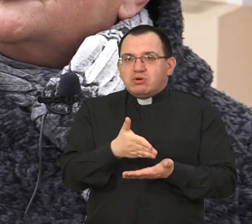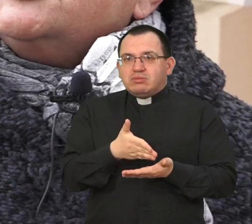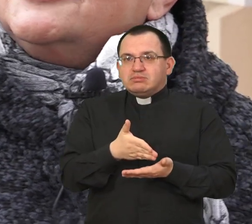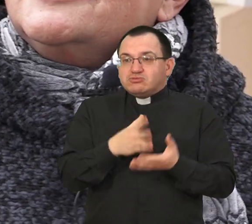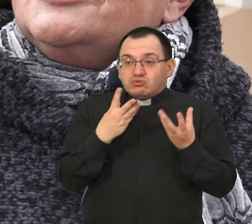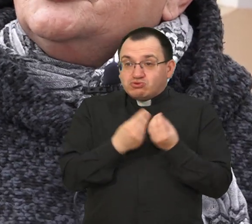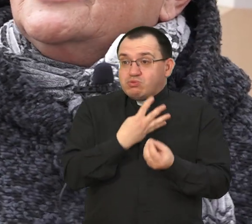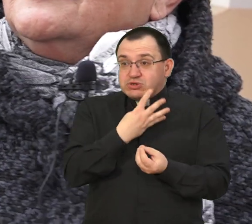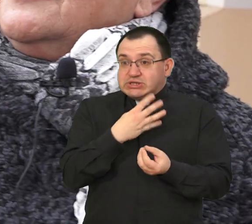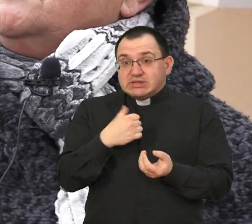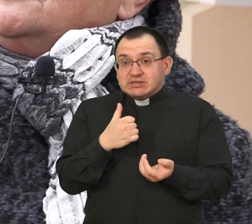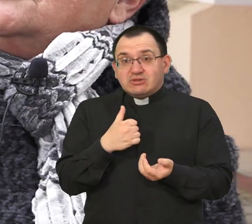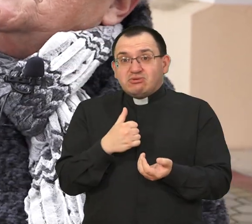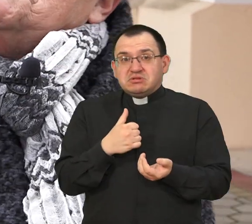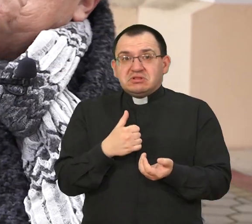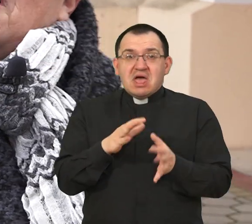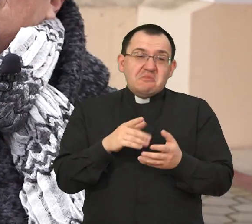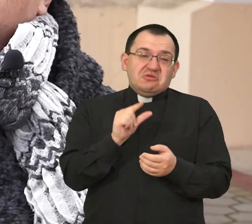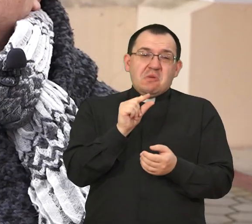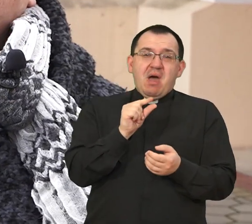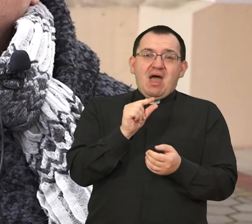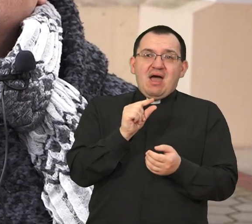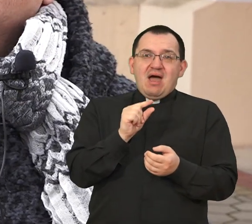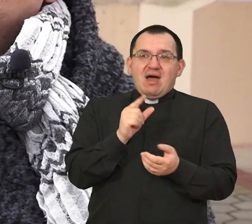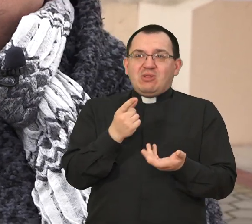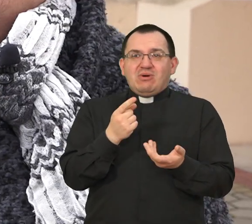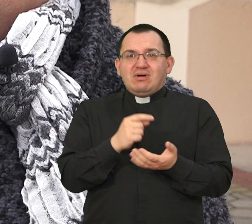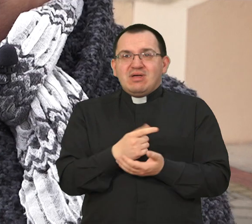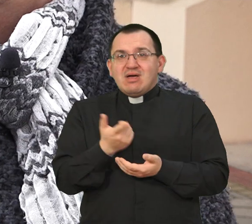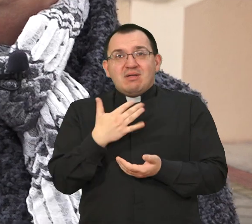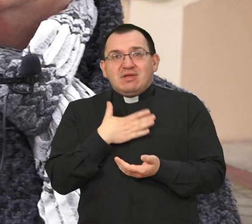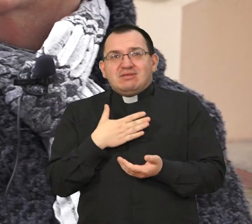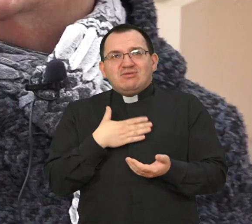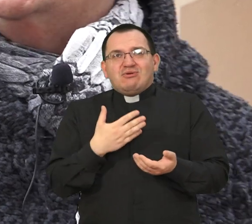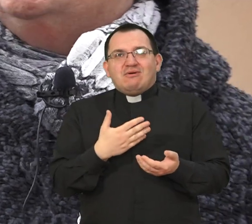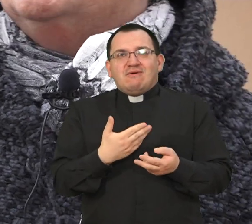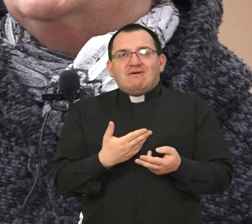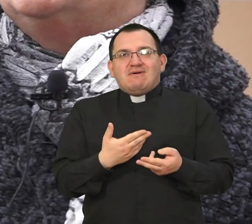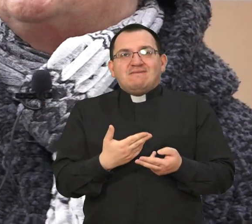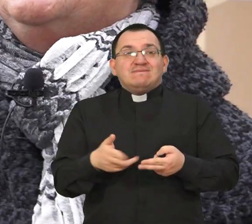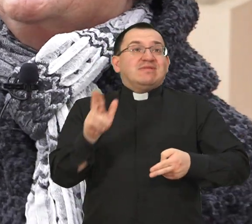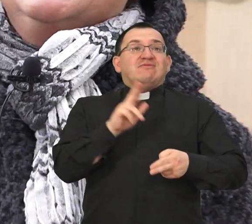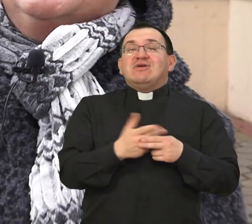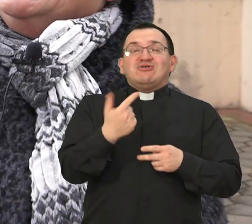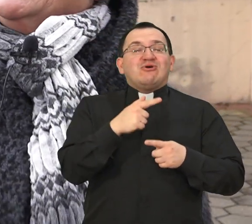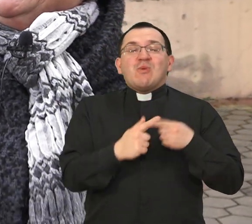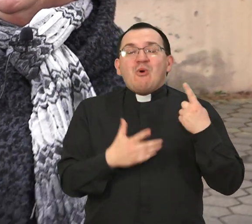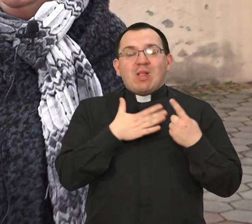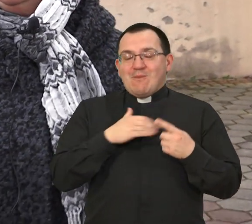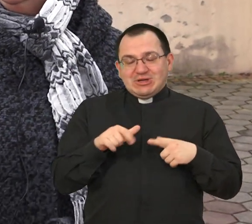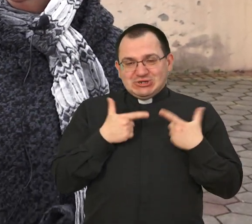Tu smo, 40 godina. Nekome to može biti malo. Meni je to više pola mog